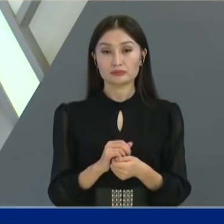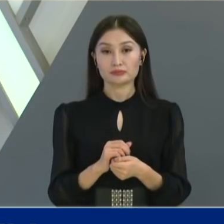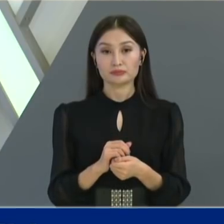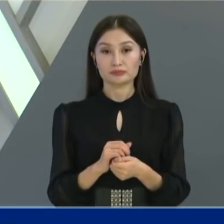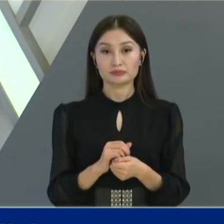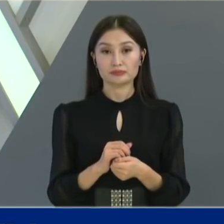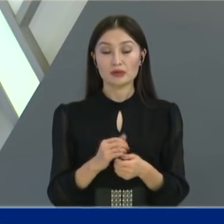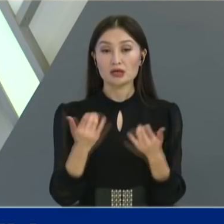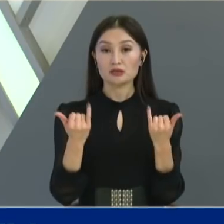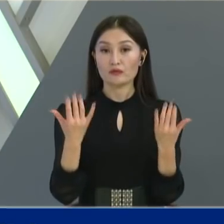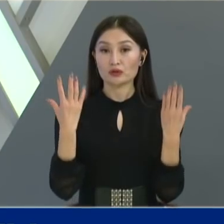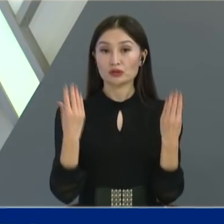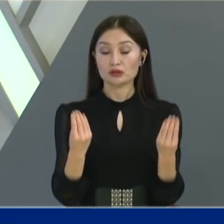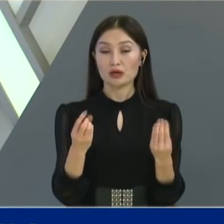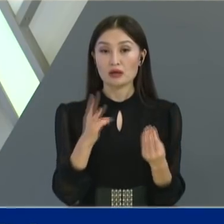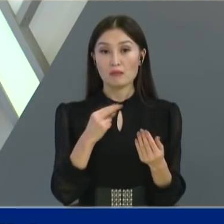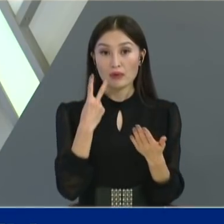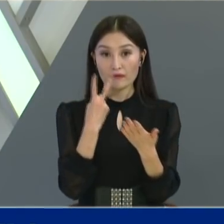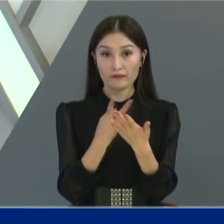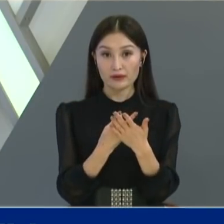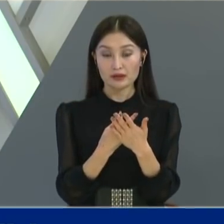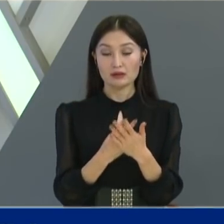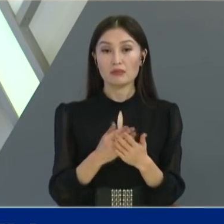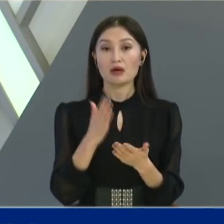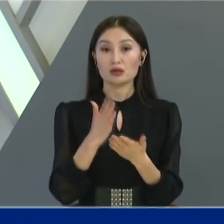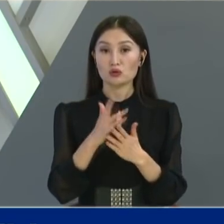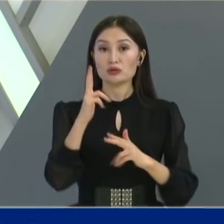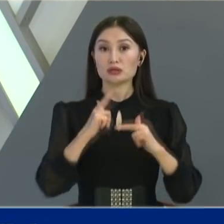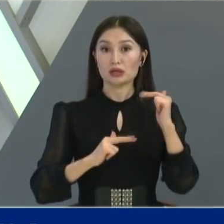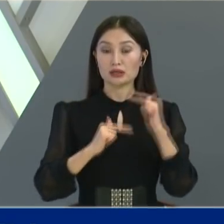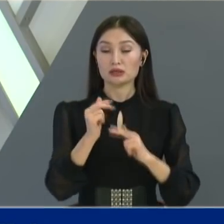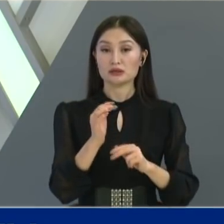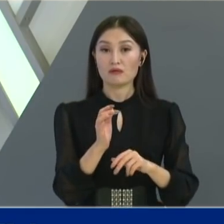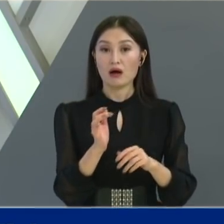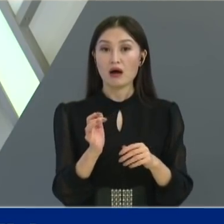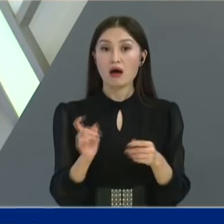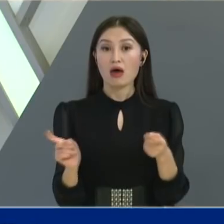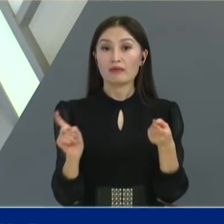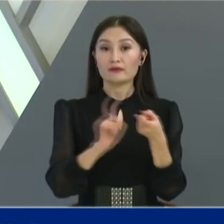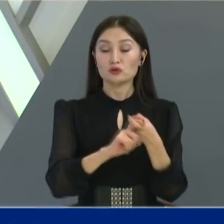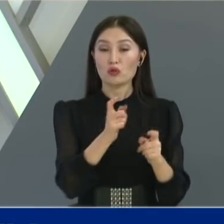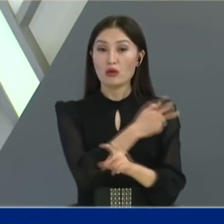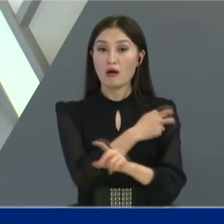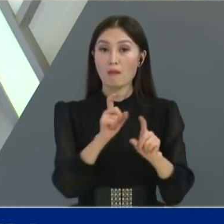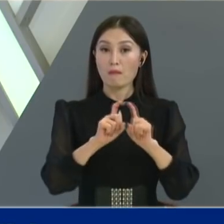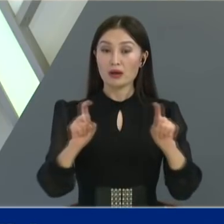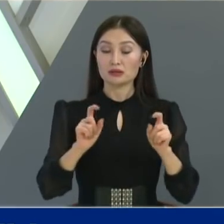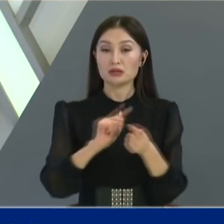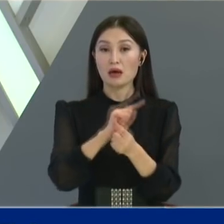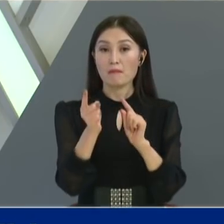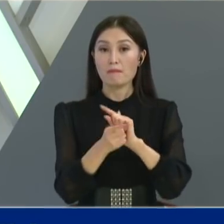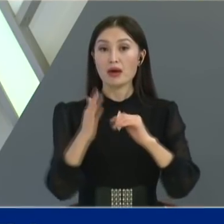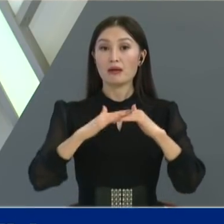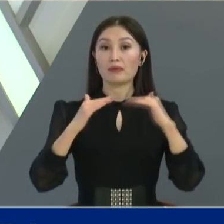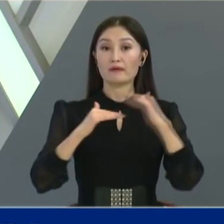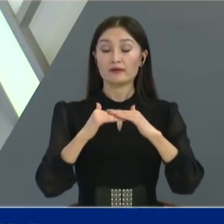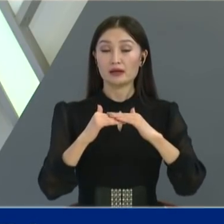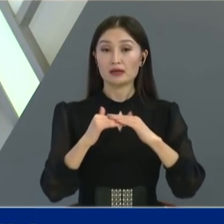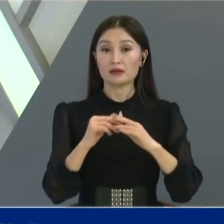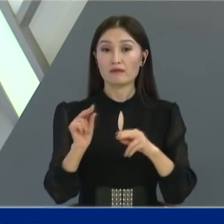COVID-19. На сегодняшний день мы видим, что идет строительство инфекционных больниц, идет перепрофилирование